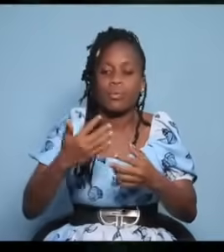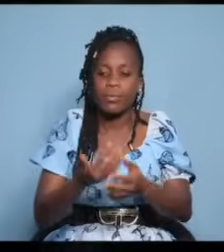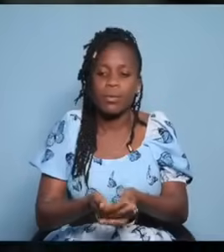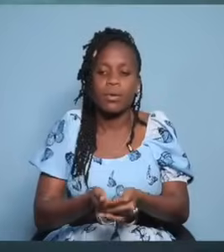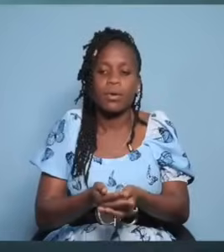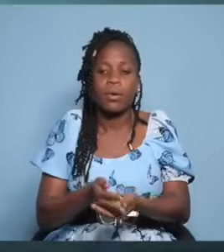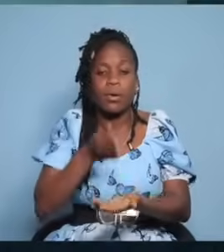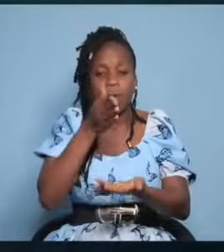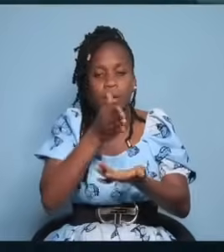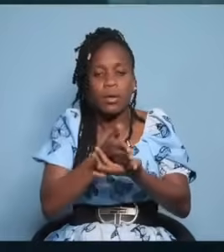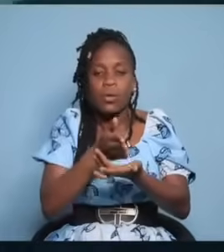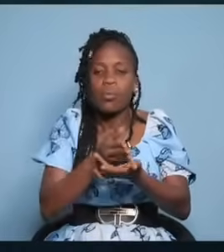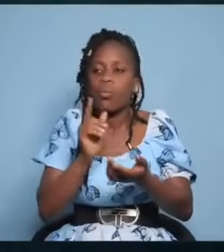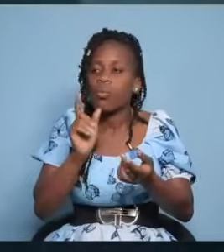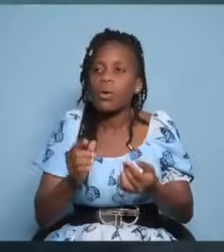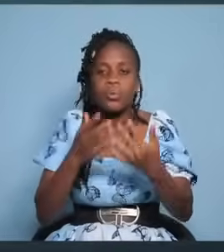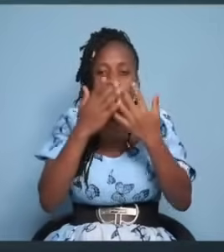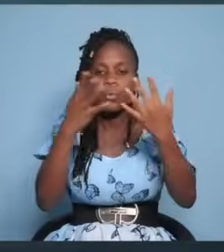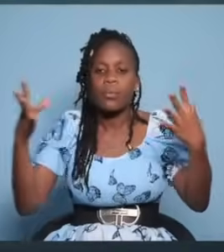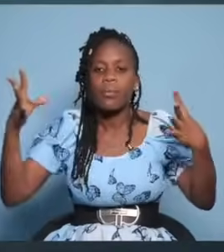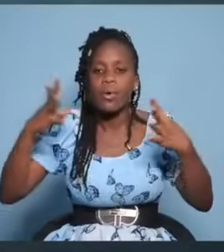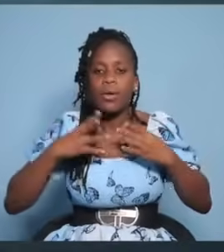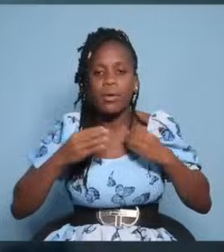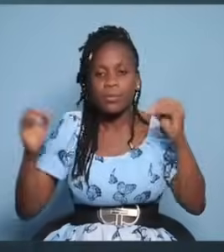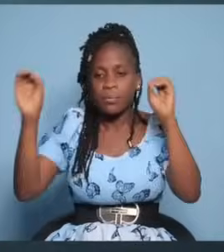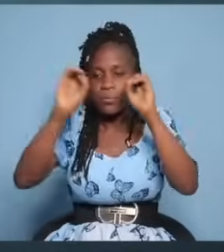Watu wengi hawakukubaliana na ripoti hii. Wakasema